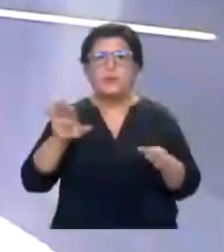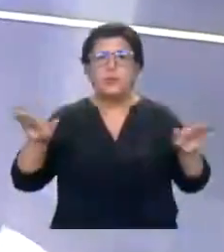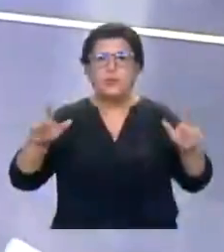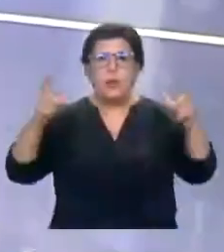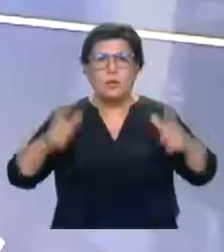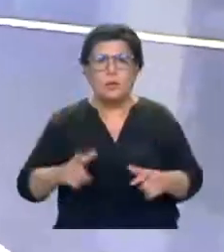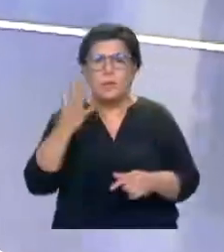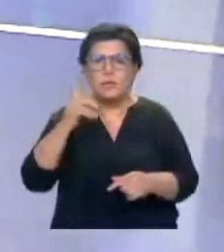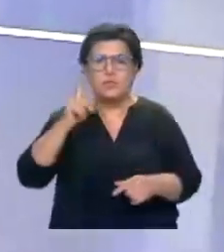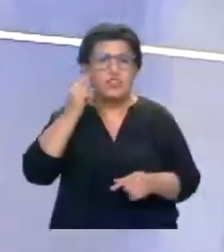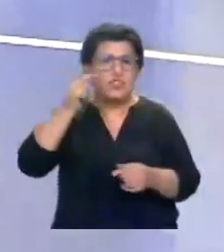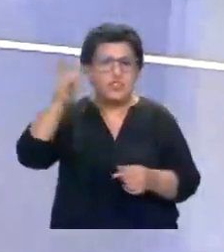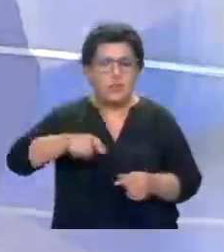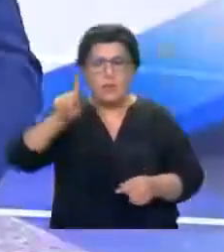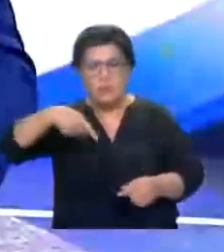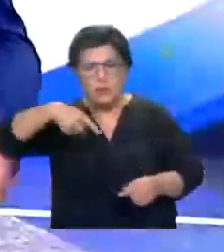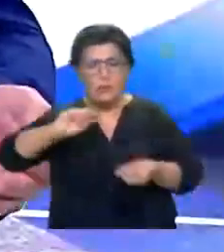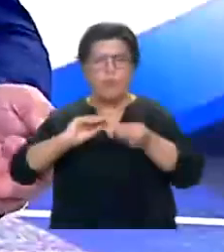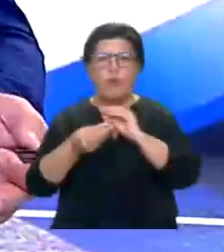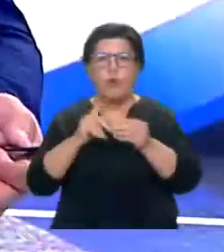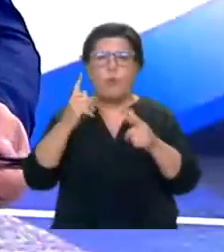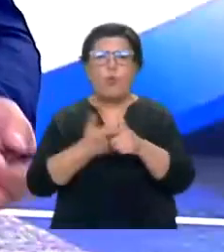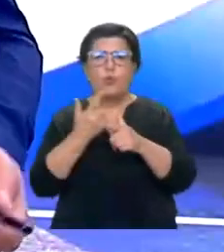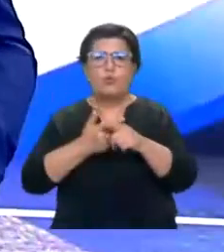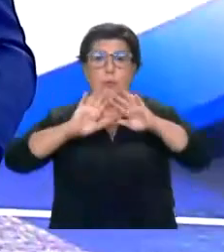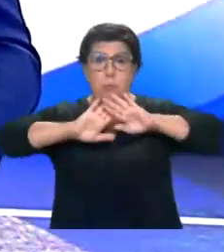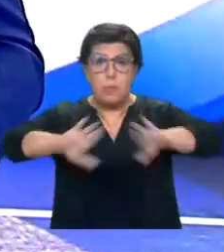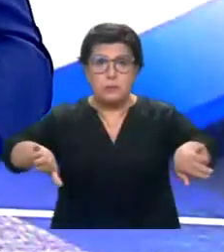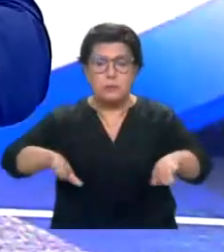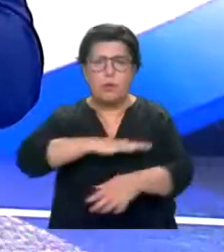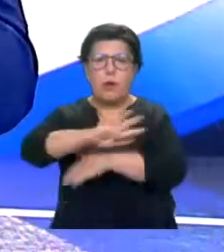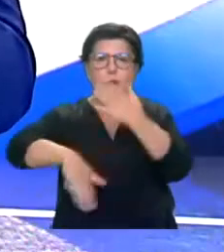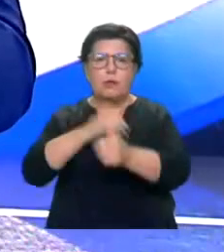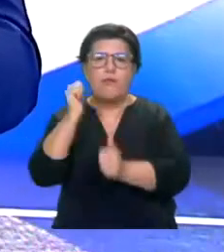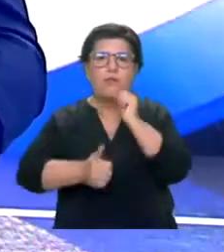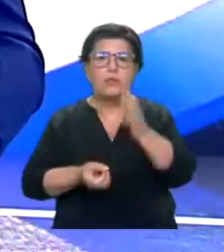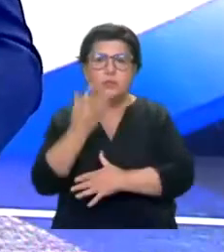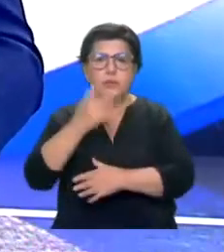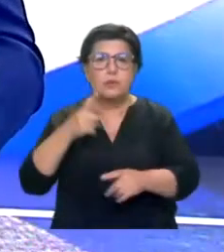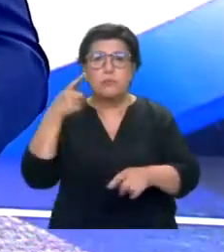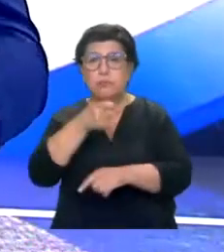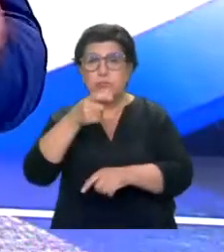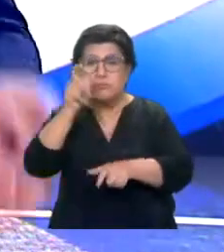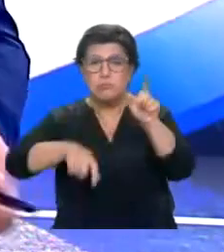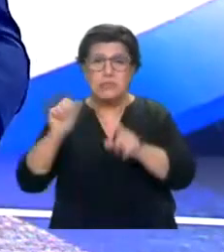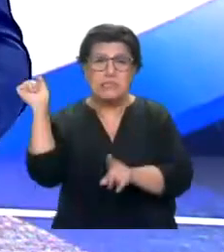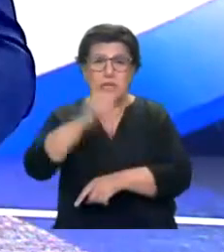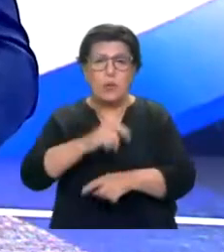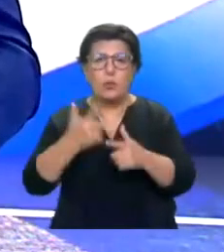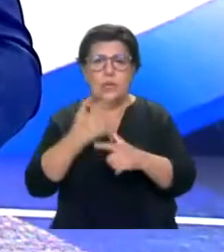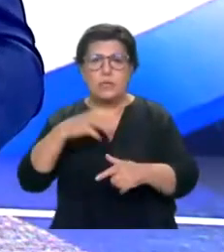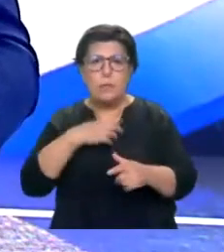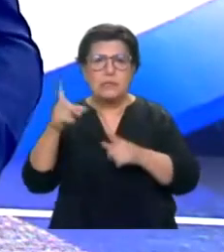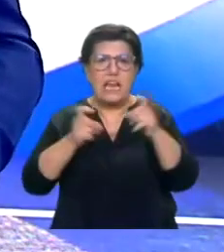5 kişi alacak verecek meselesinden dolayı bir oteli basınca ortalık karıştı, kavga çıktı. Saldırganlar da otel sahibi